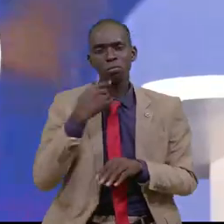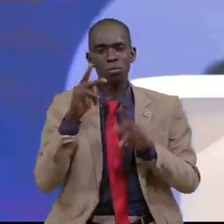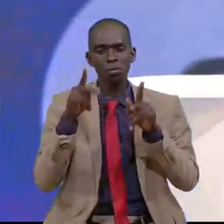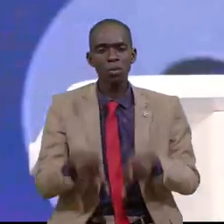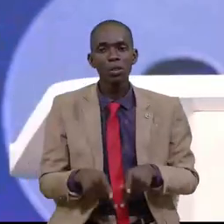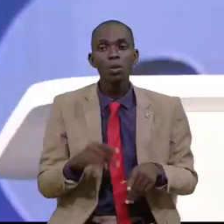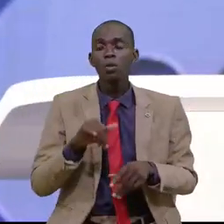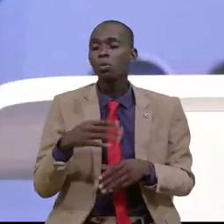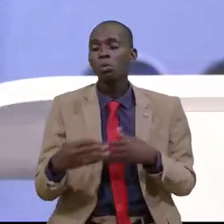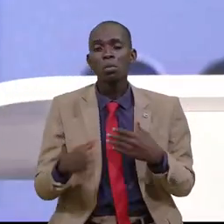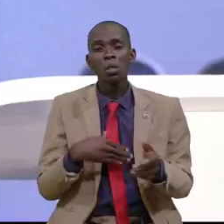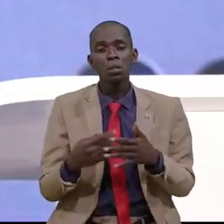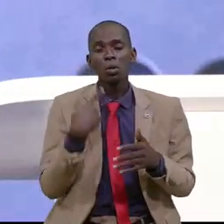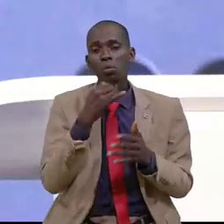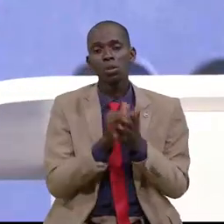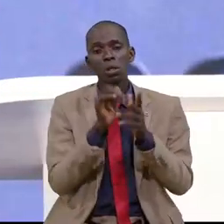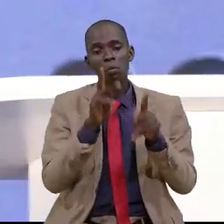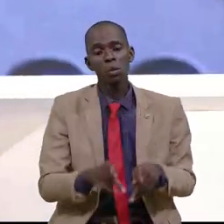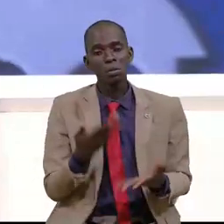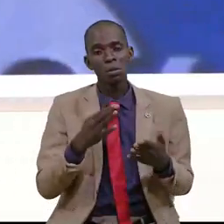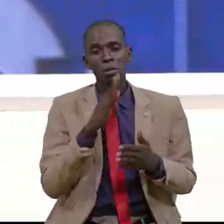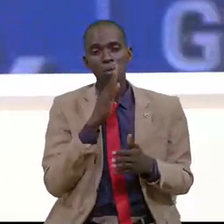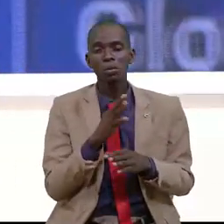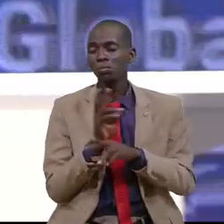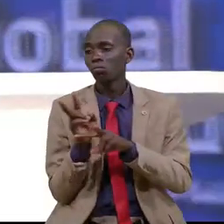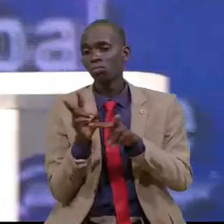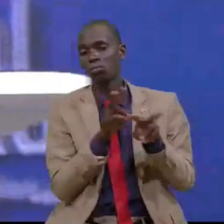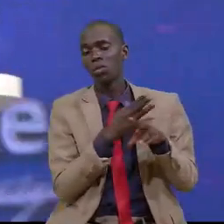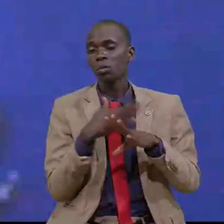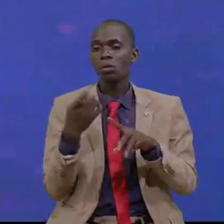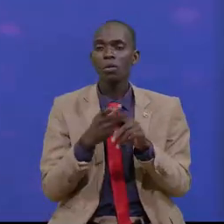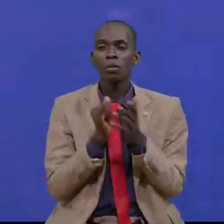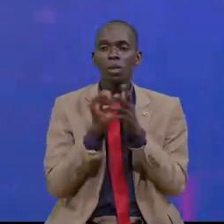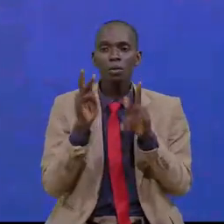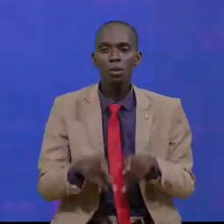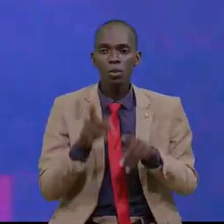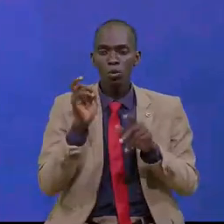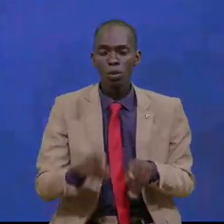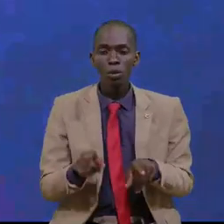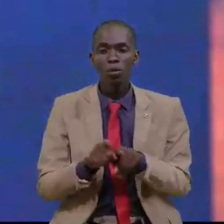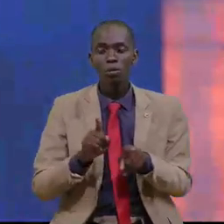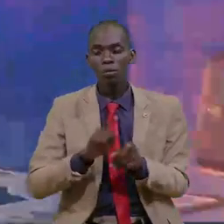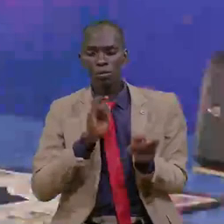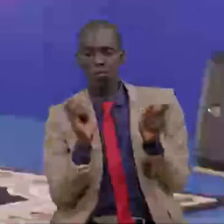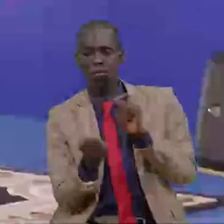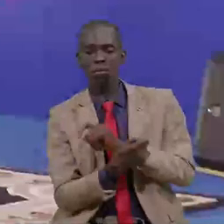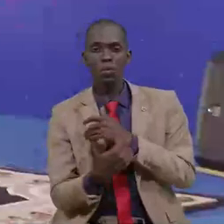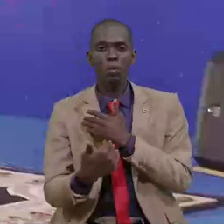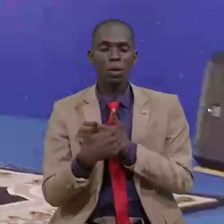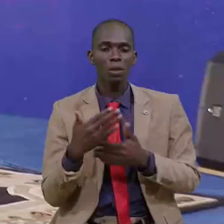a, qui qu'elle soit? Tu détournes tes regards de cette personne. Tu peux même lui tourner le